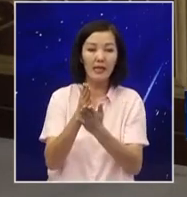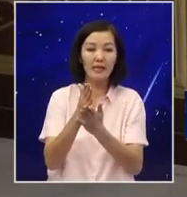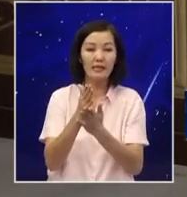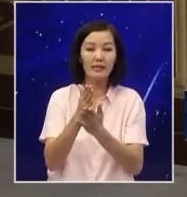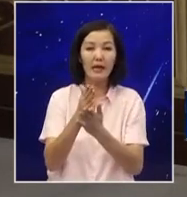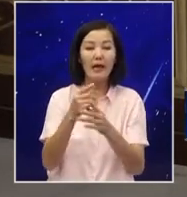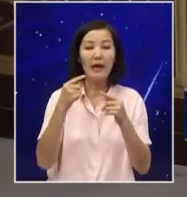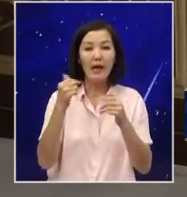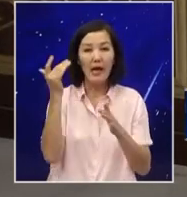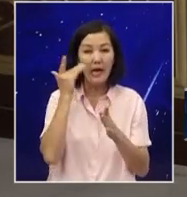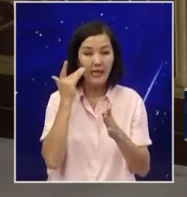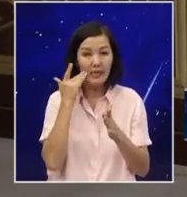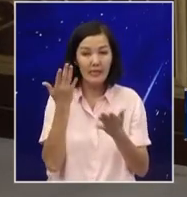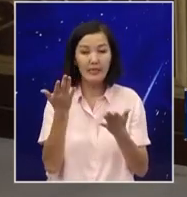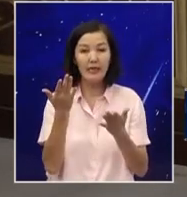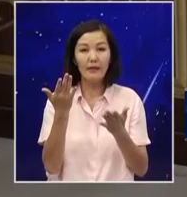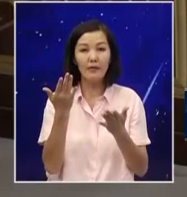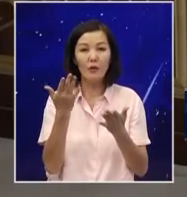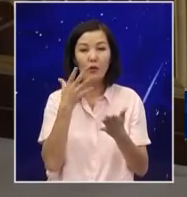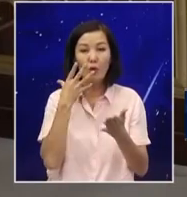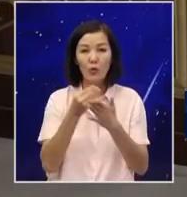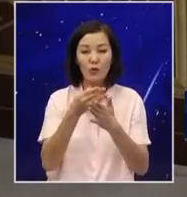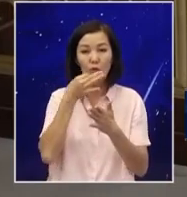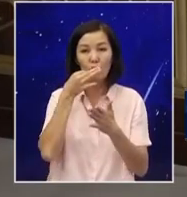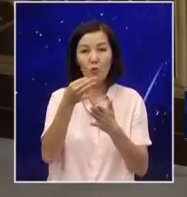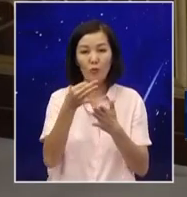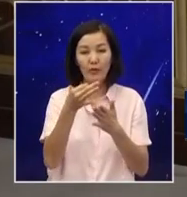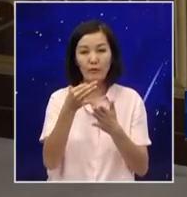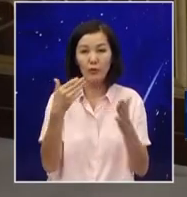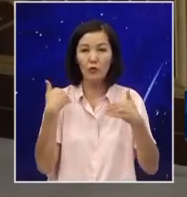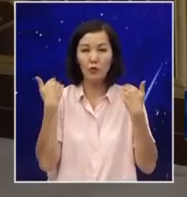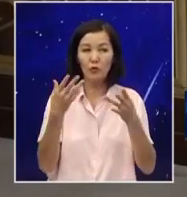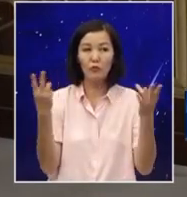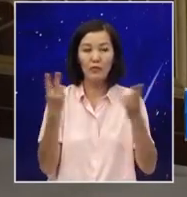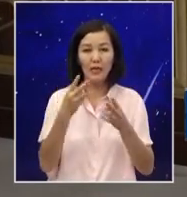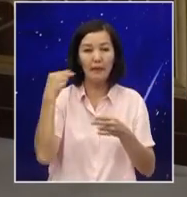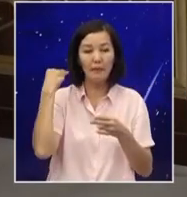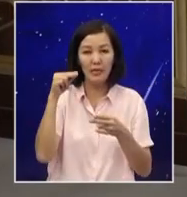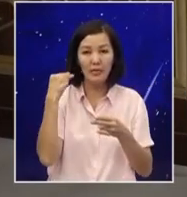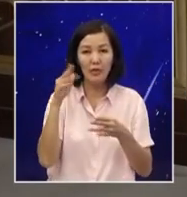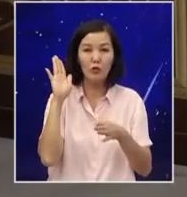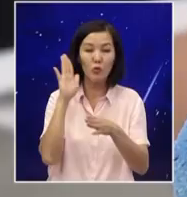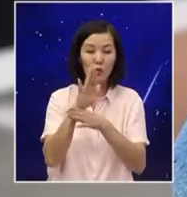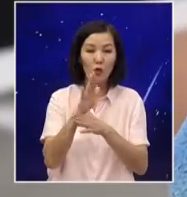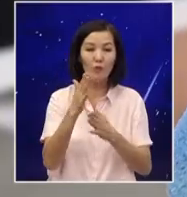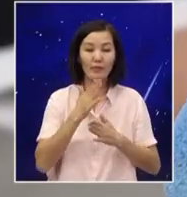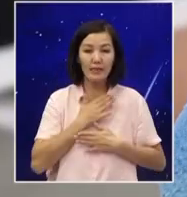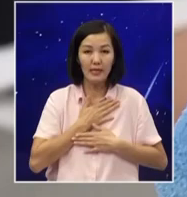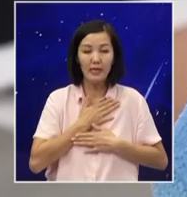әр кезде өзіміздің тәлім тәжірибемізді көрсете білуіміз керек. Президент жолдауы бізге